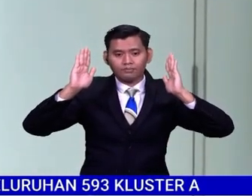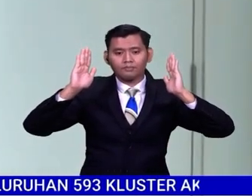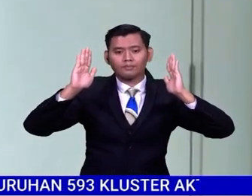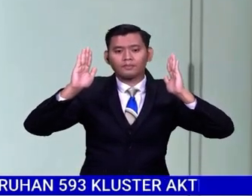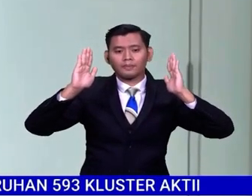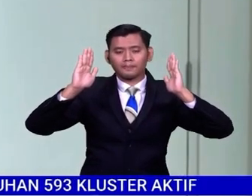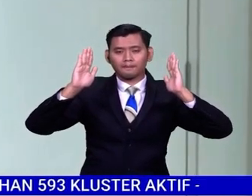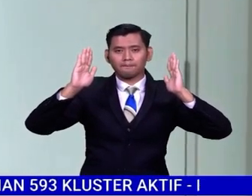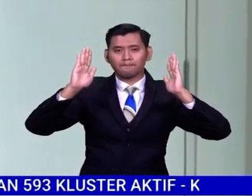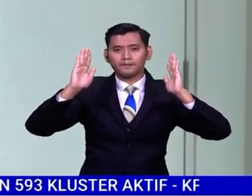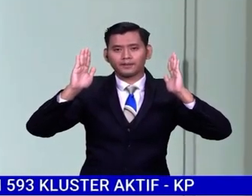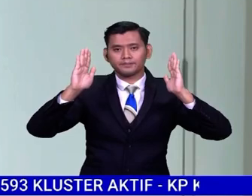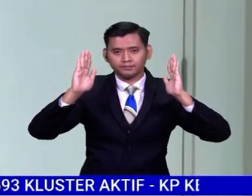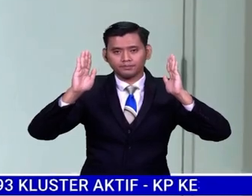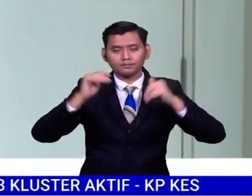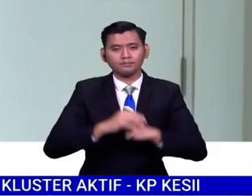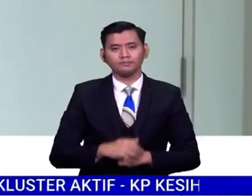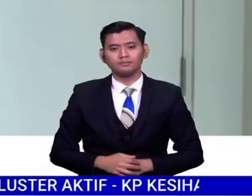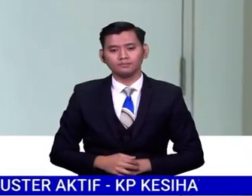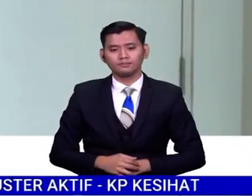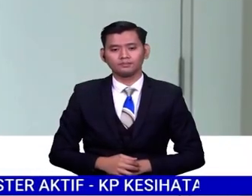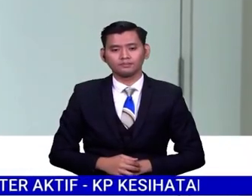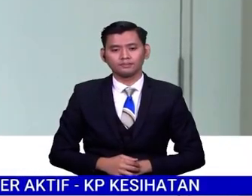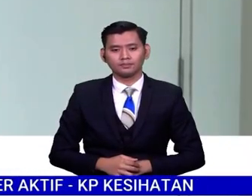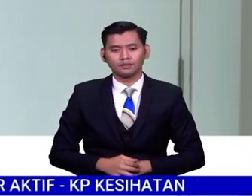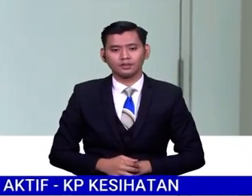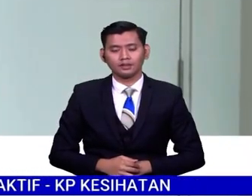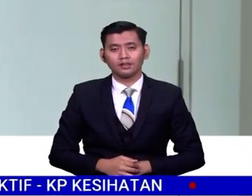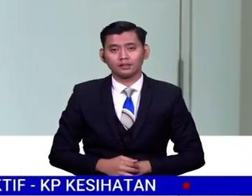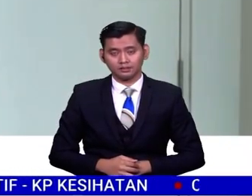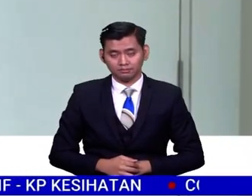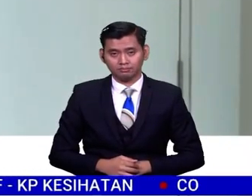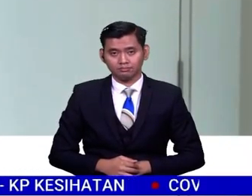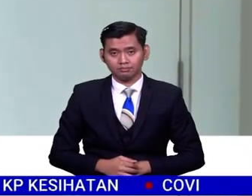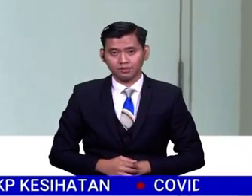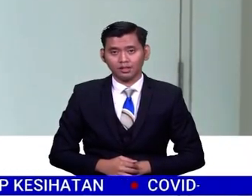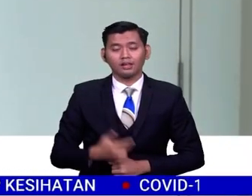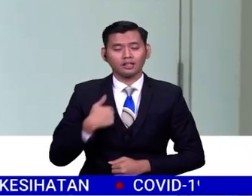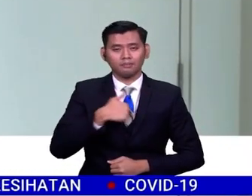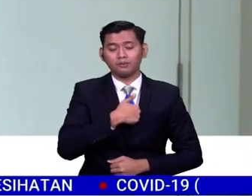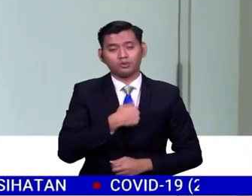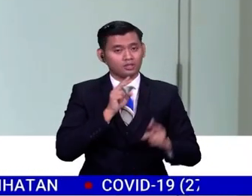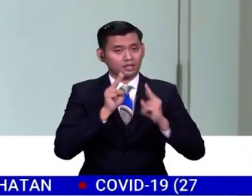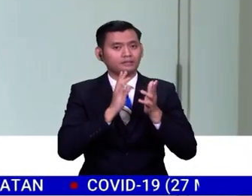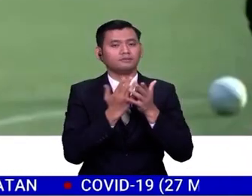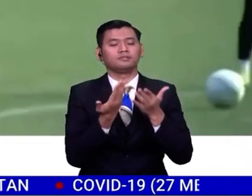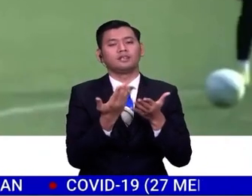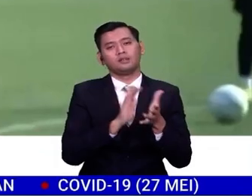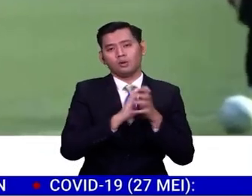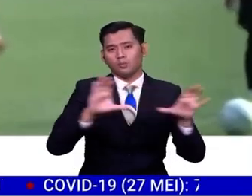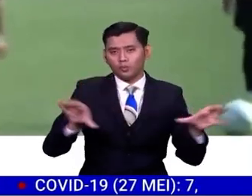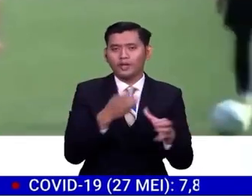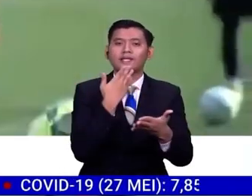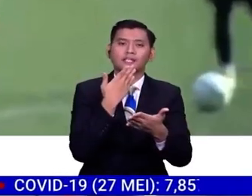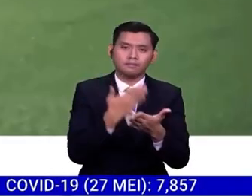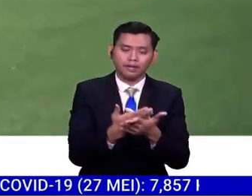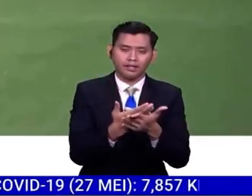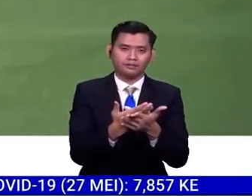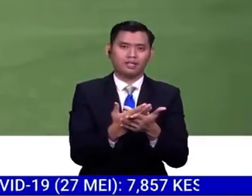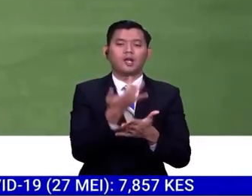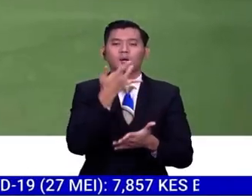perform at the international level. We wish them good luck and all the best.